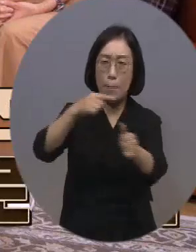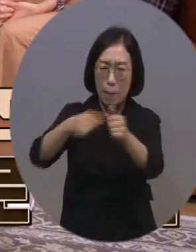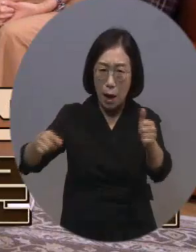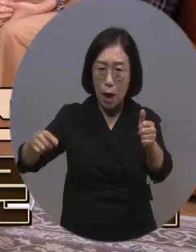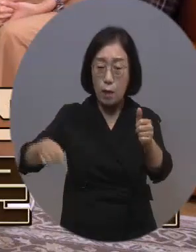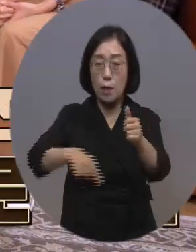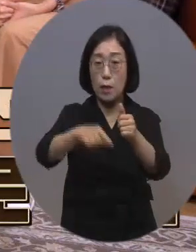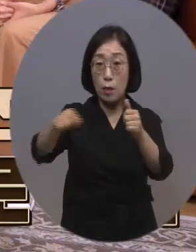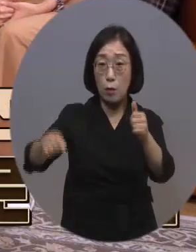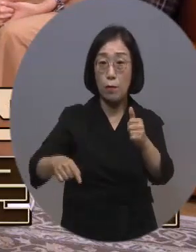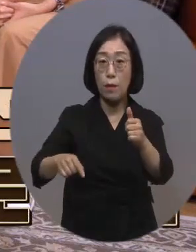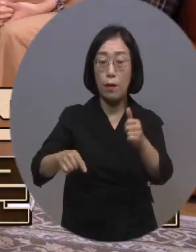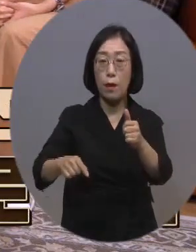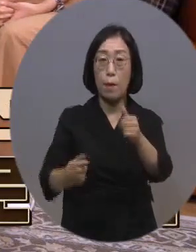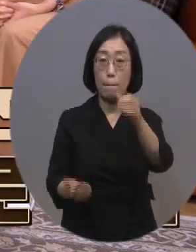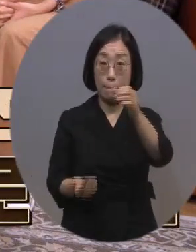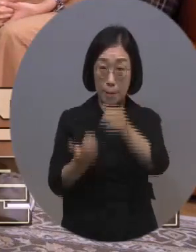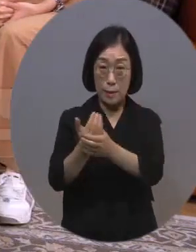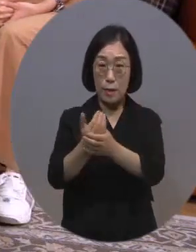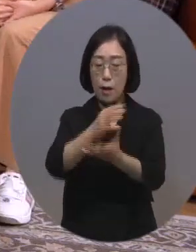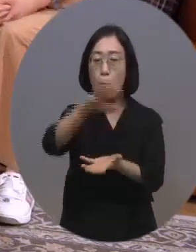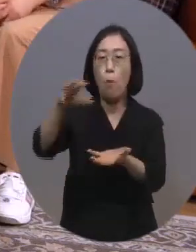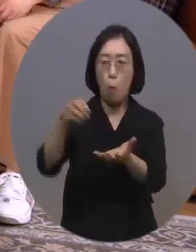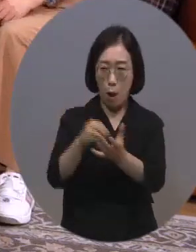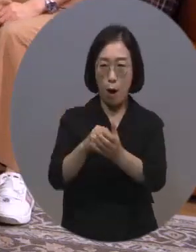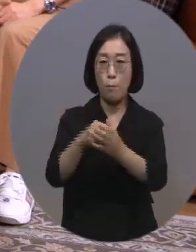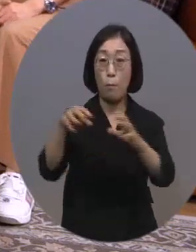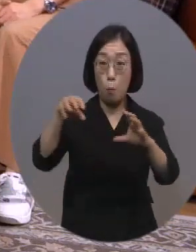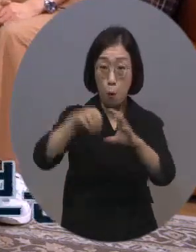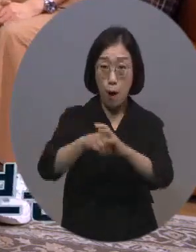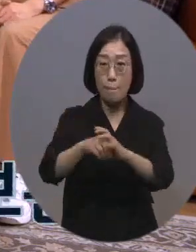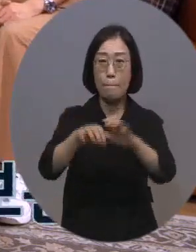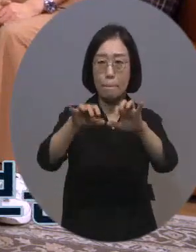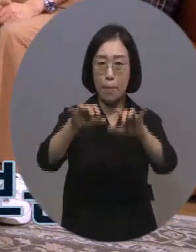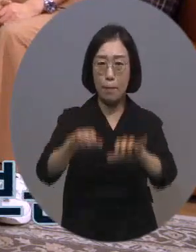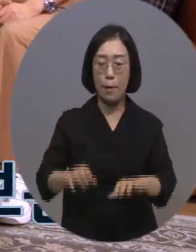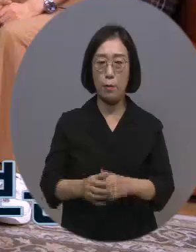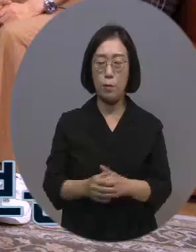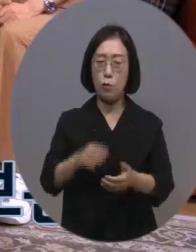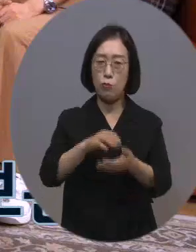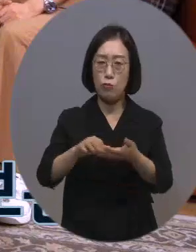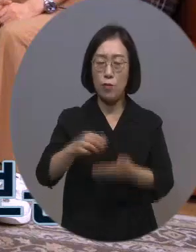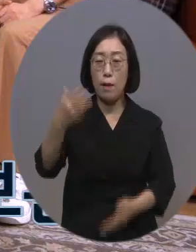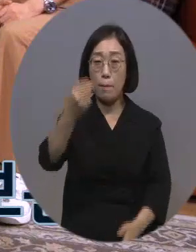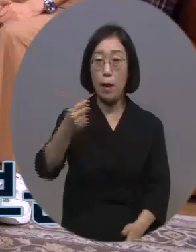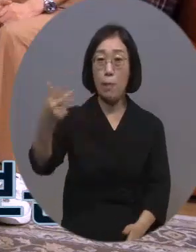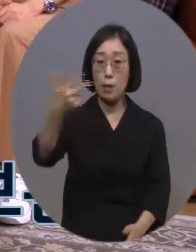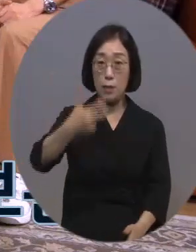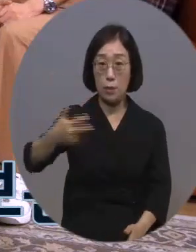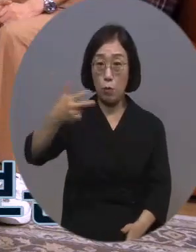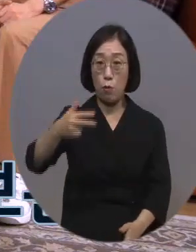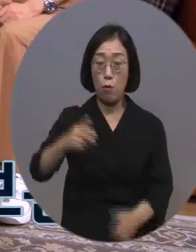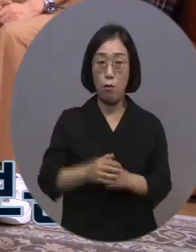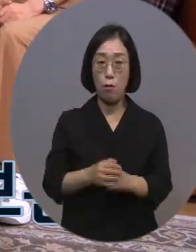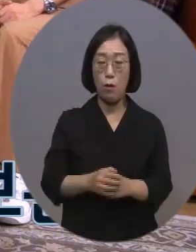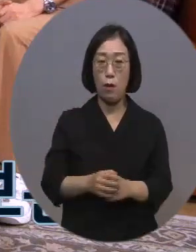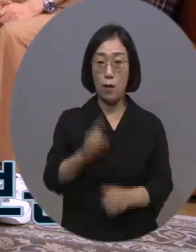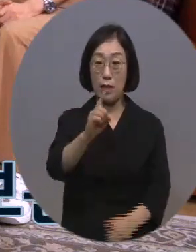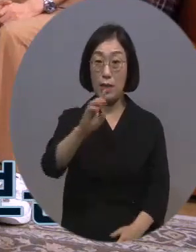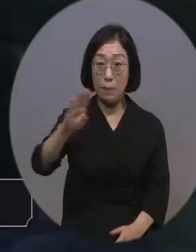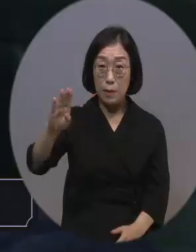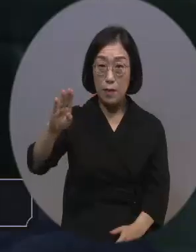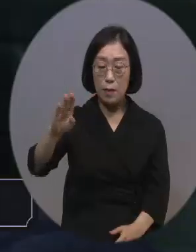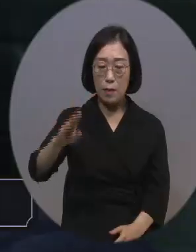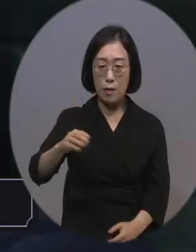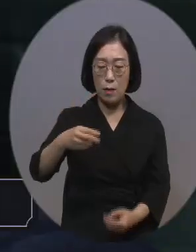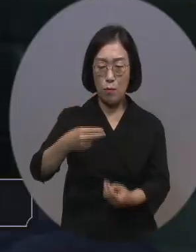북한 인권 사건으로 보고 있습니다. 그래서 저희가 8만 7천 건 넘은 자료를 저희 데이터베이스에 기록을 하고